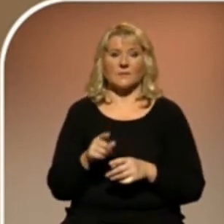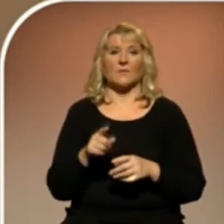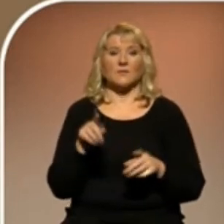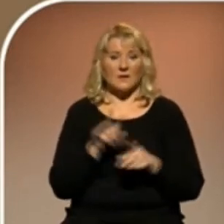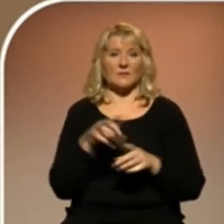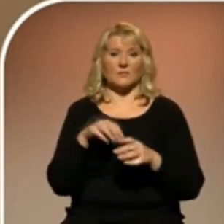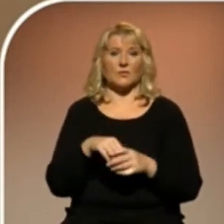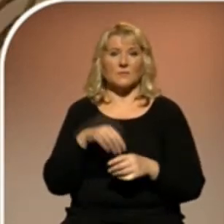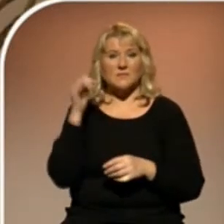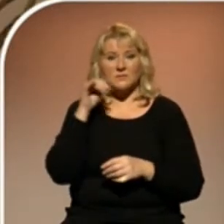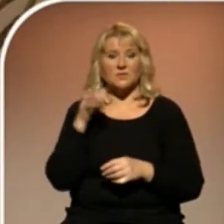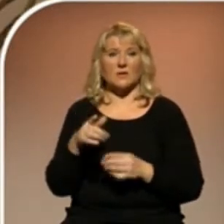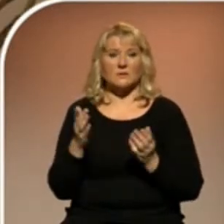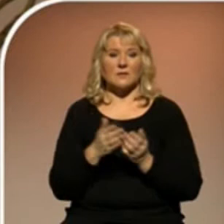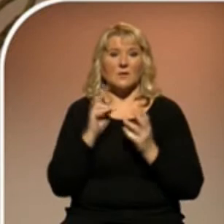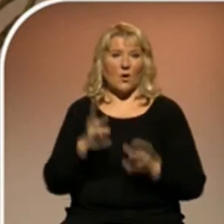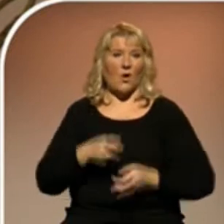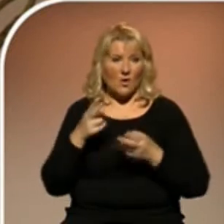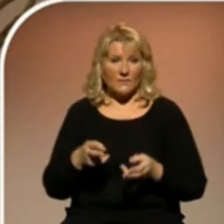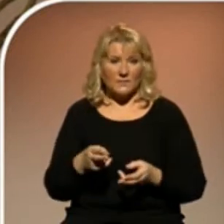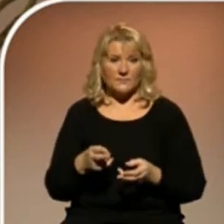třeba jsou určený k chovu. Mm-hmm. Takže...